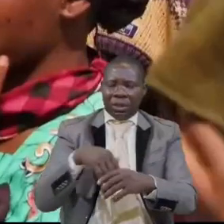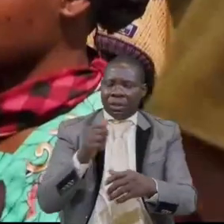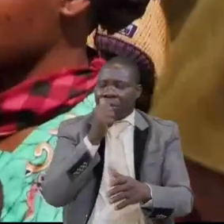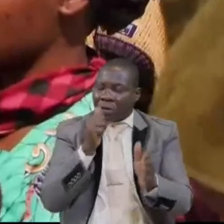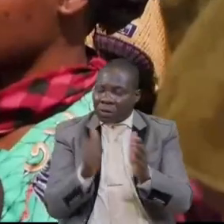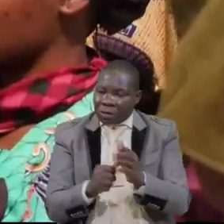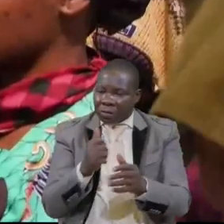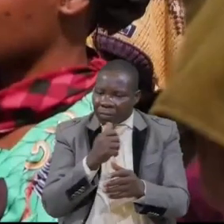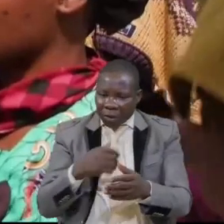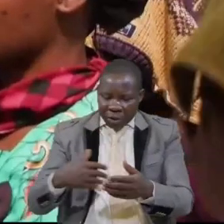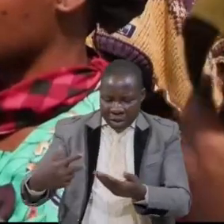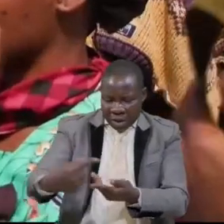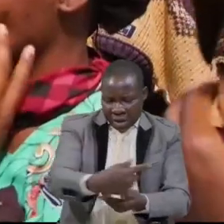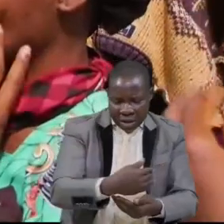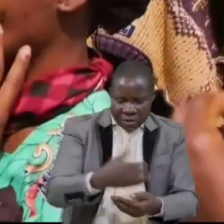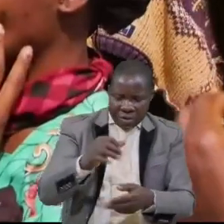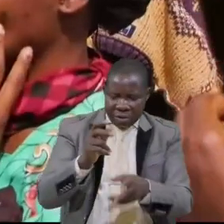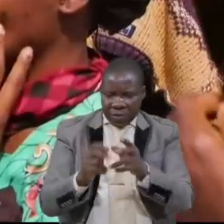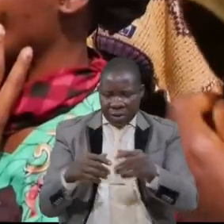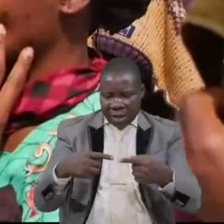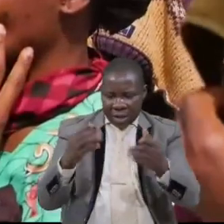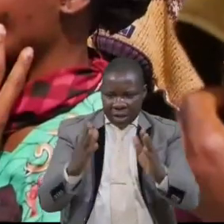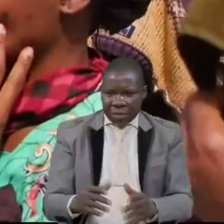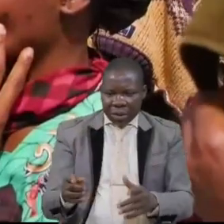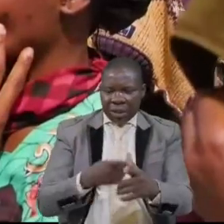monde spirituel, tu comprends tout.